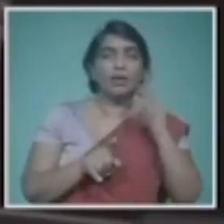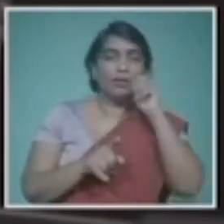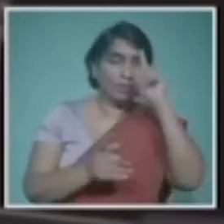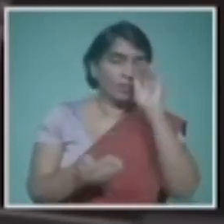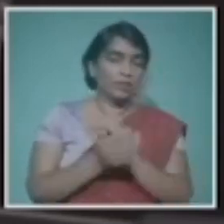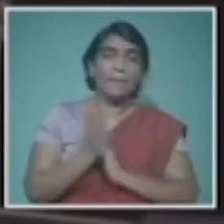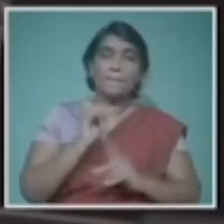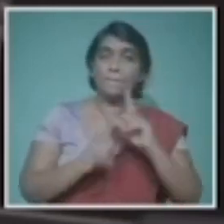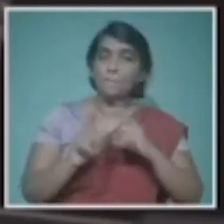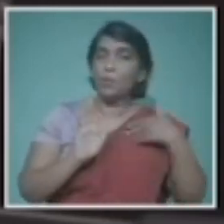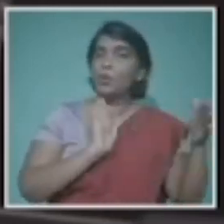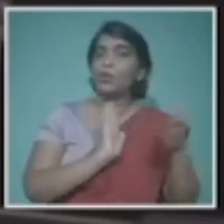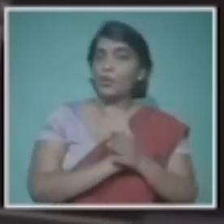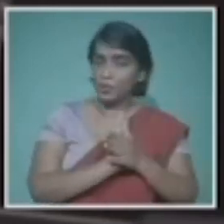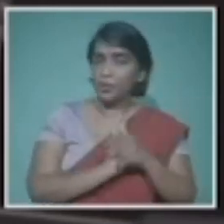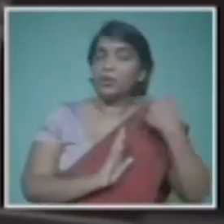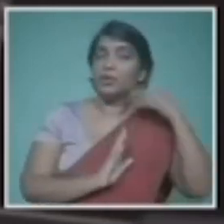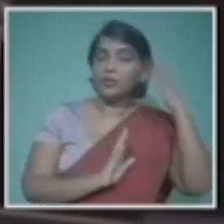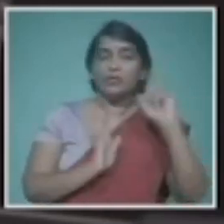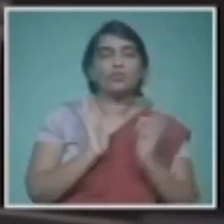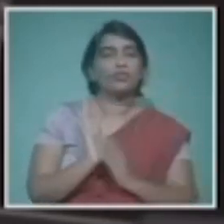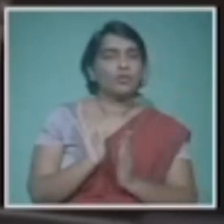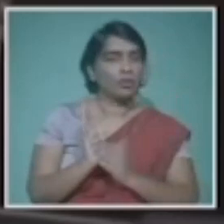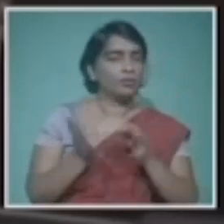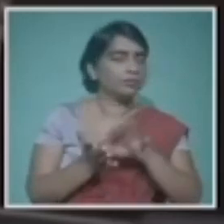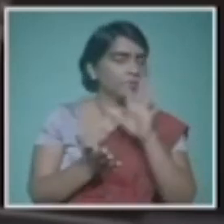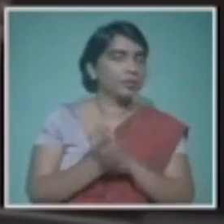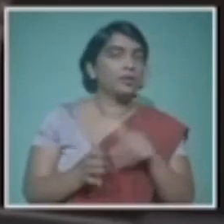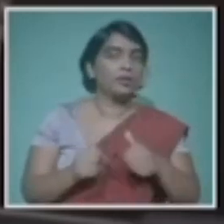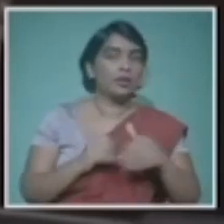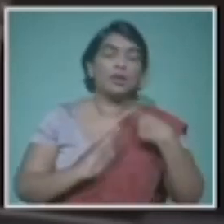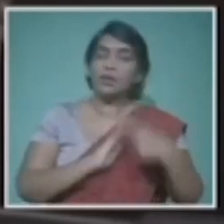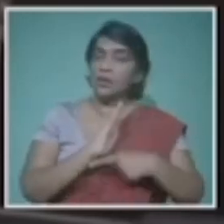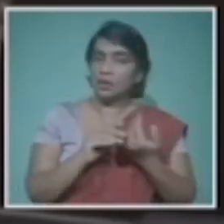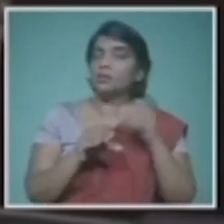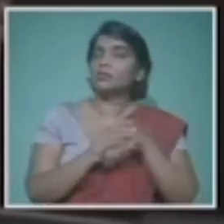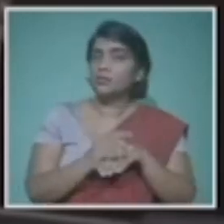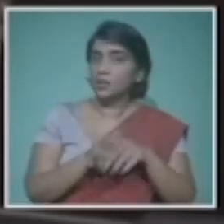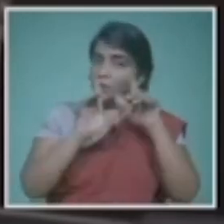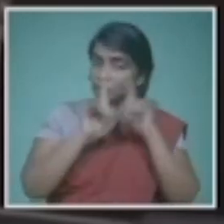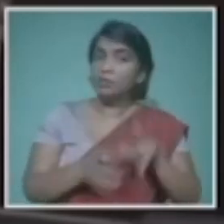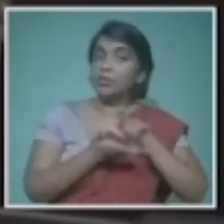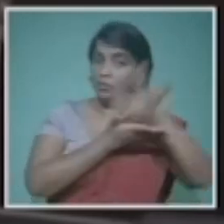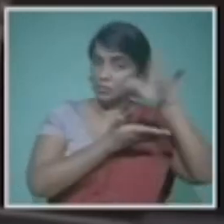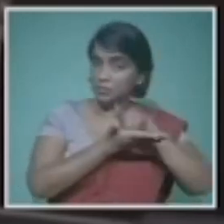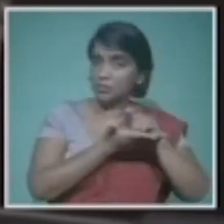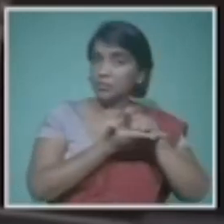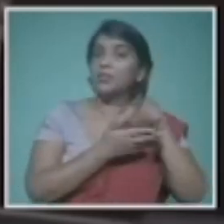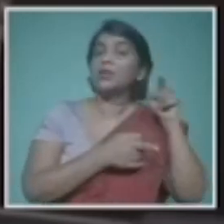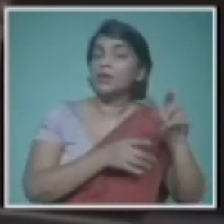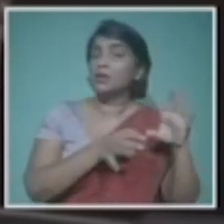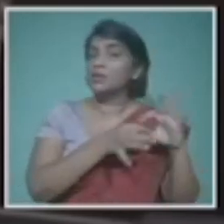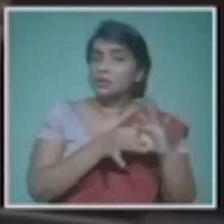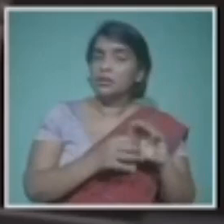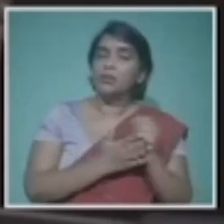ආරක්ෂක අමාත්‍යංශයත් සමග එකතු වෙලා විශේෂ කමිටුවක් පිහිටවලා මේ වෙනකොට දැනට ලංකාව ඇතුලේ, ඒ වගේම ගුවන් තොටුපළේ ඒකට